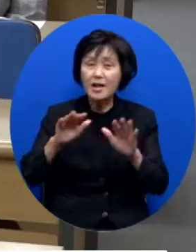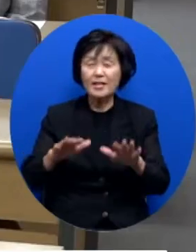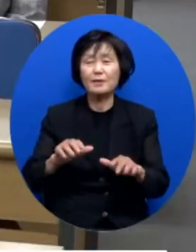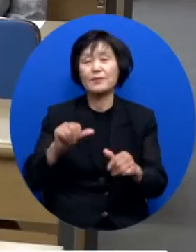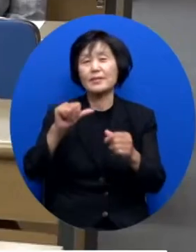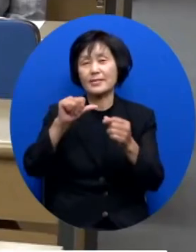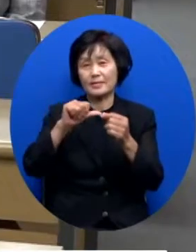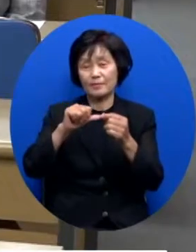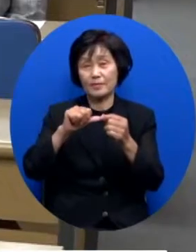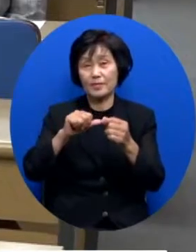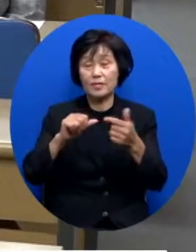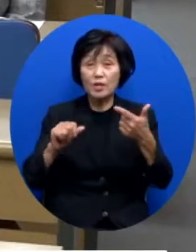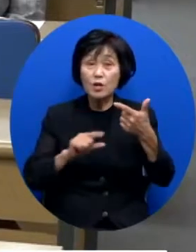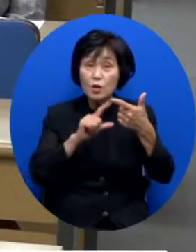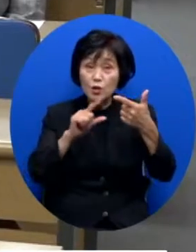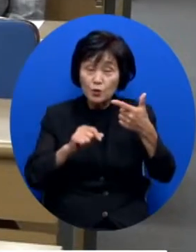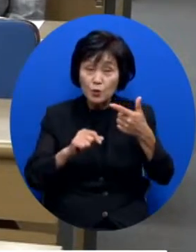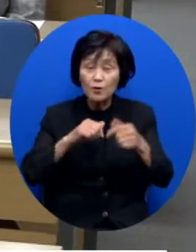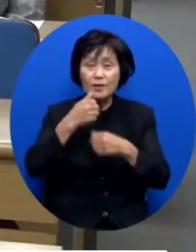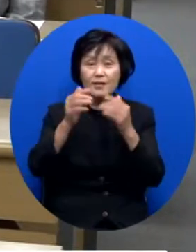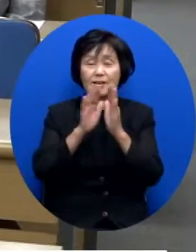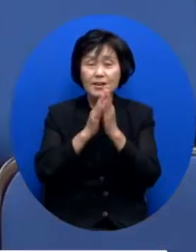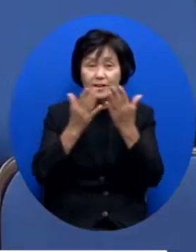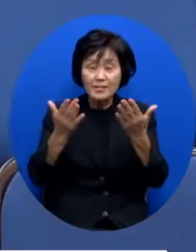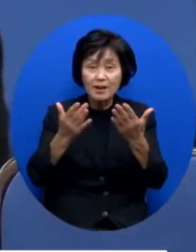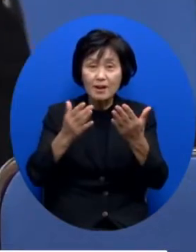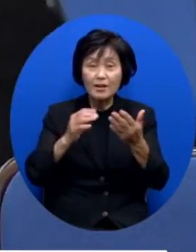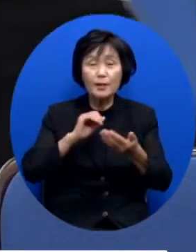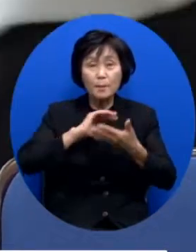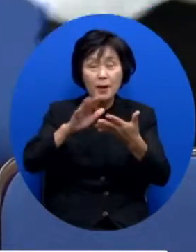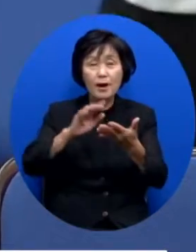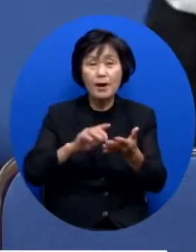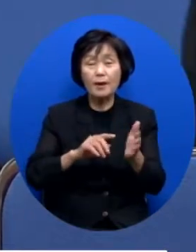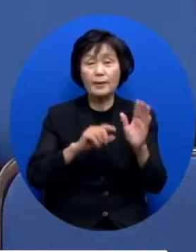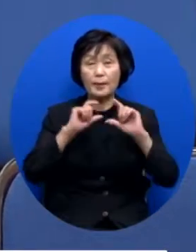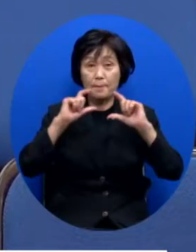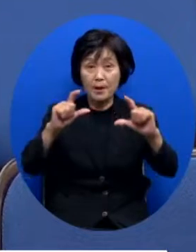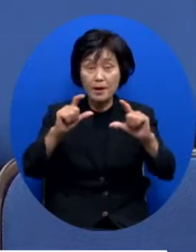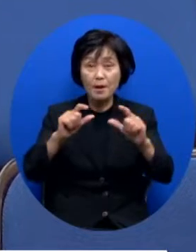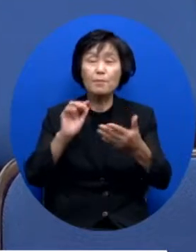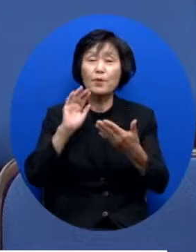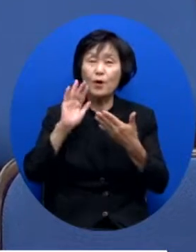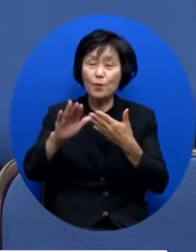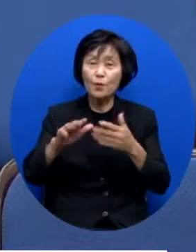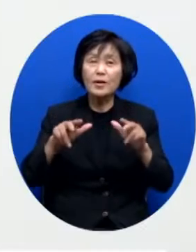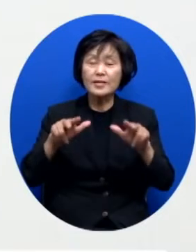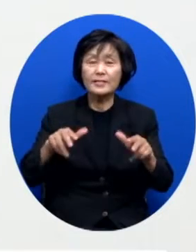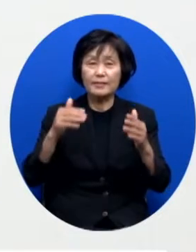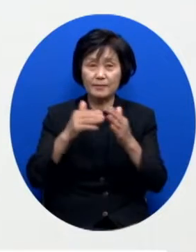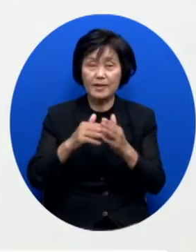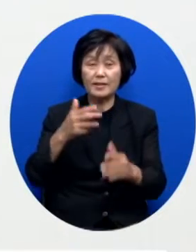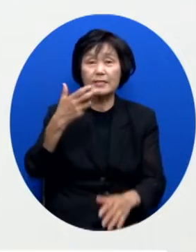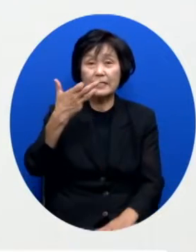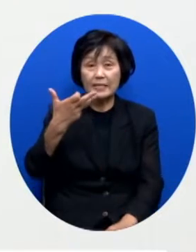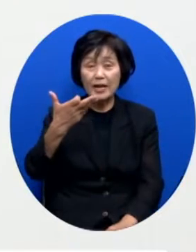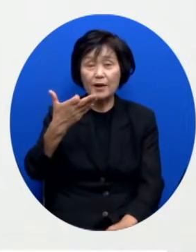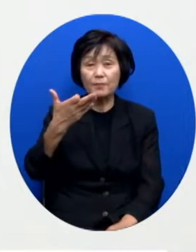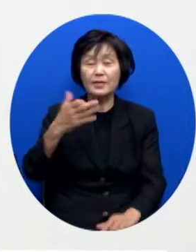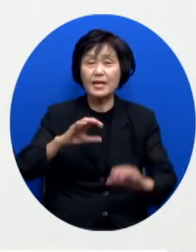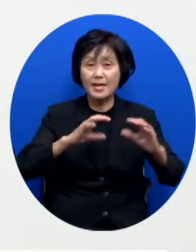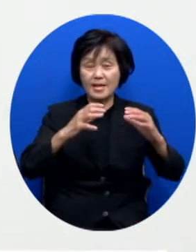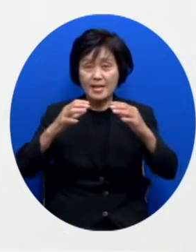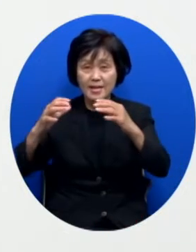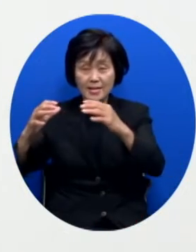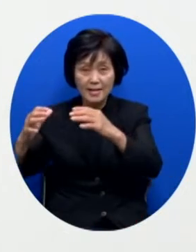6월 성경 반포 사역 시작을 선포한 교회는 지금까지 19개 나라에 성경 15만 부를